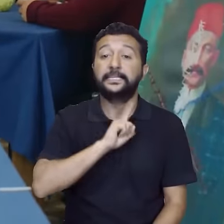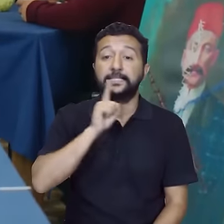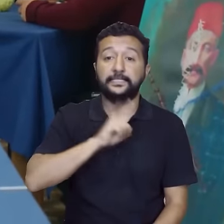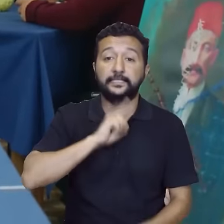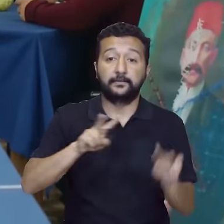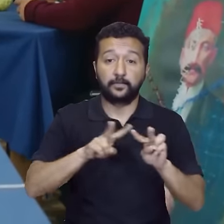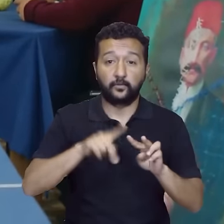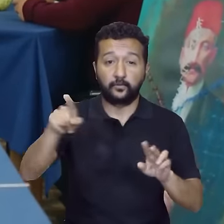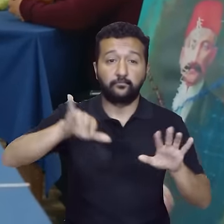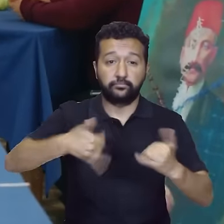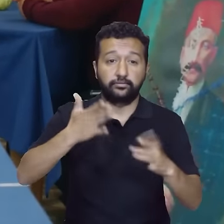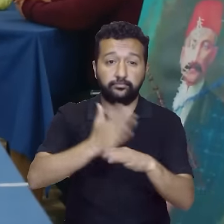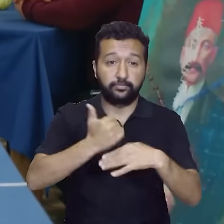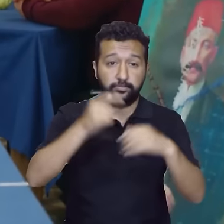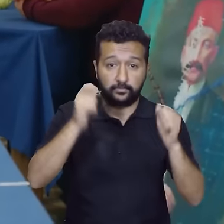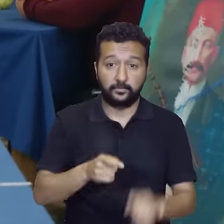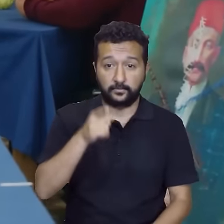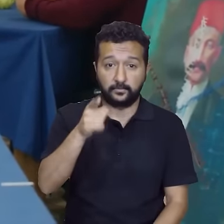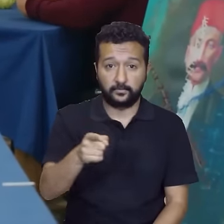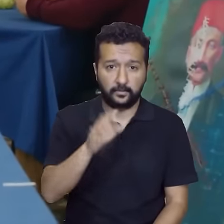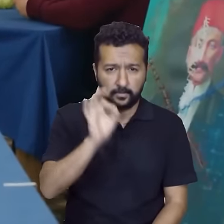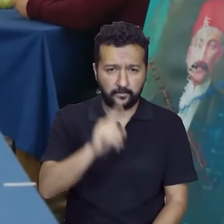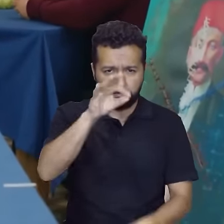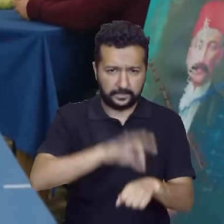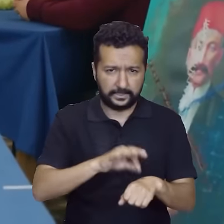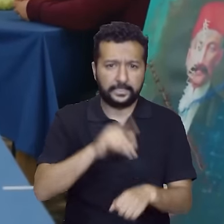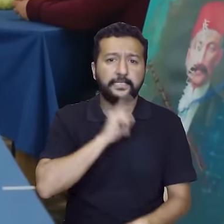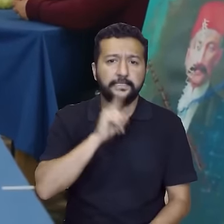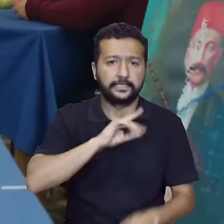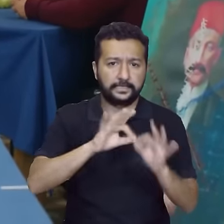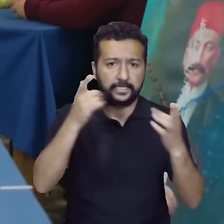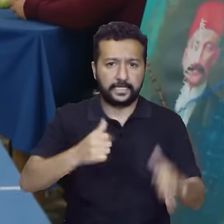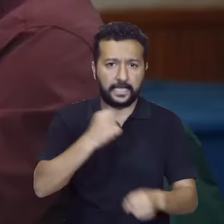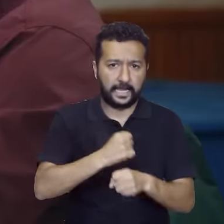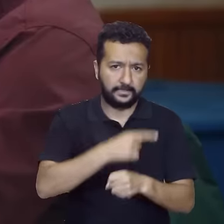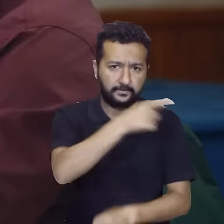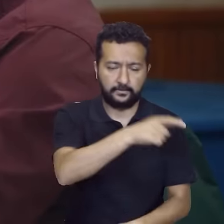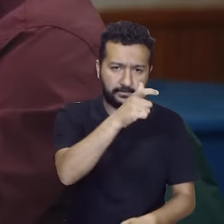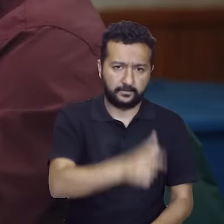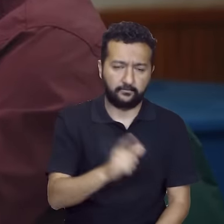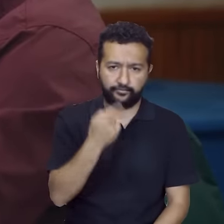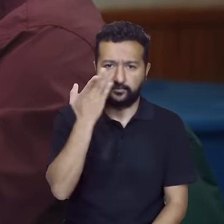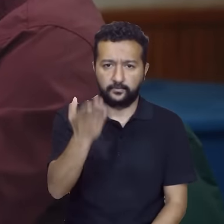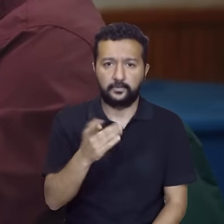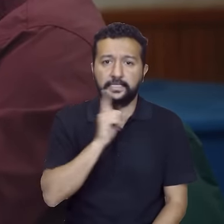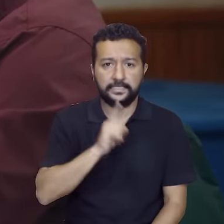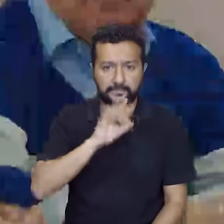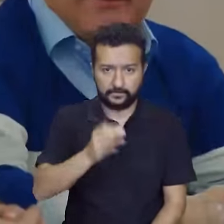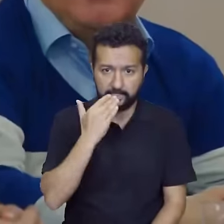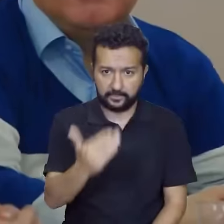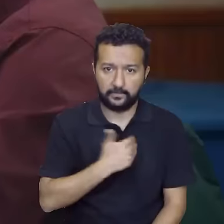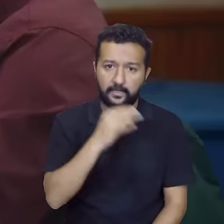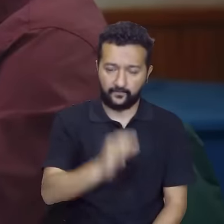İngiliz mitralyözünün paramparça ettiği... Oğlum bir dakika. İngiliz ne arıyor Galicia cephesinde? İngiliz mi